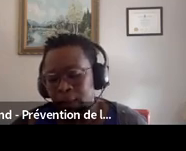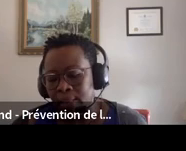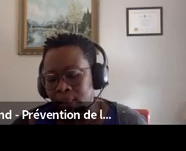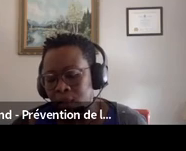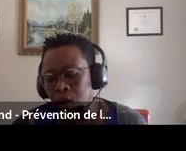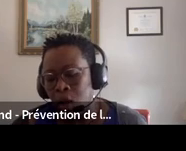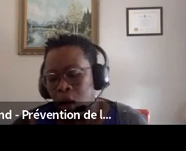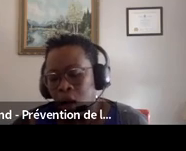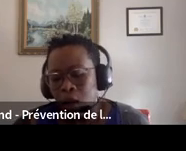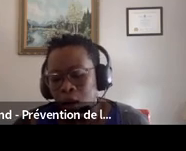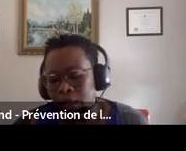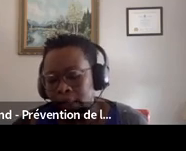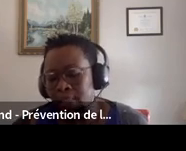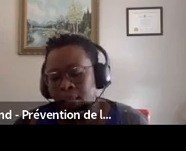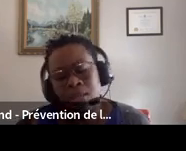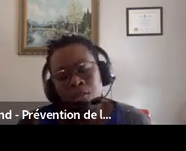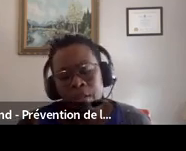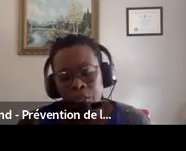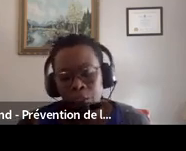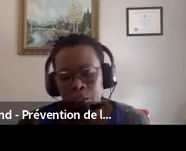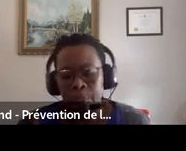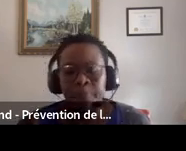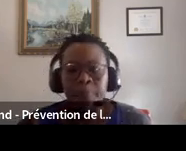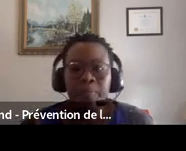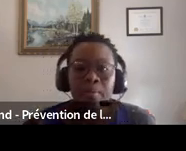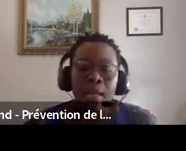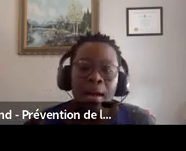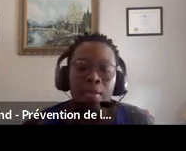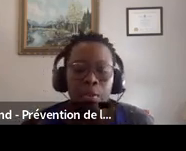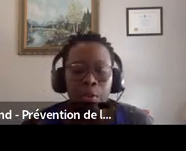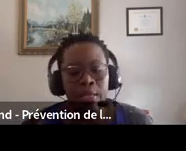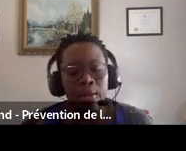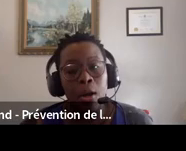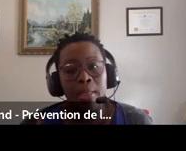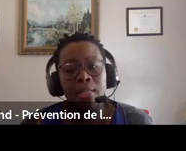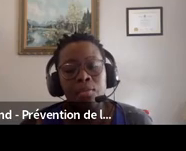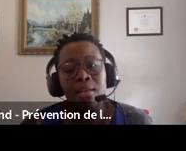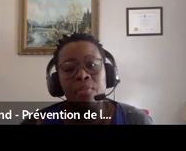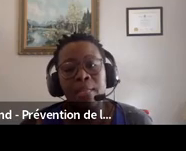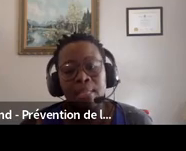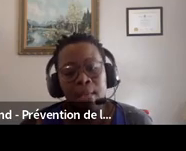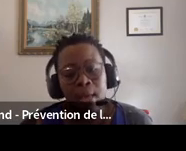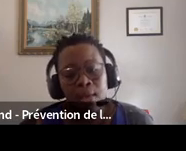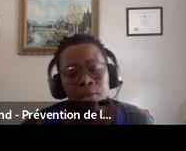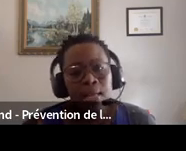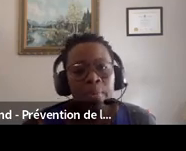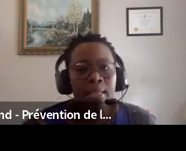services inadéquats ainsi que des systèmes qui devraient changer. Avant de commencer, nous